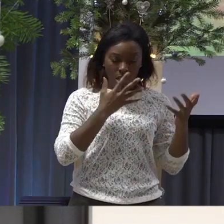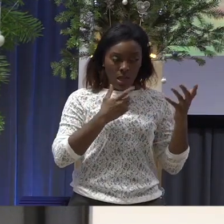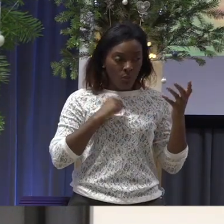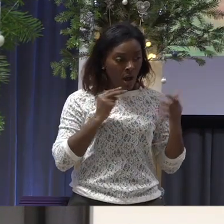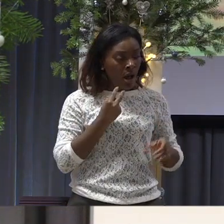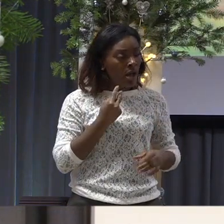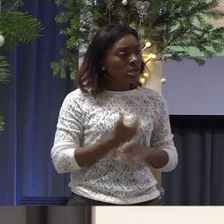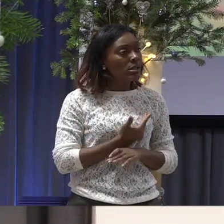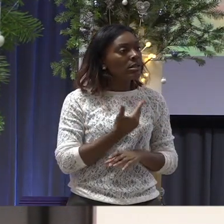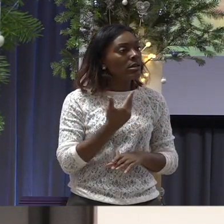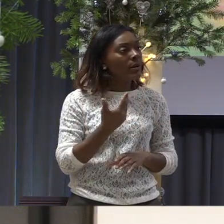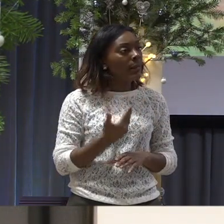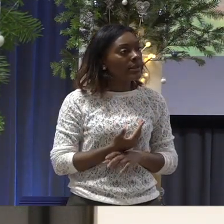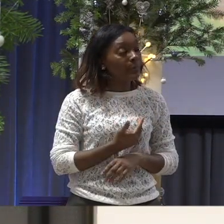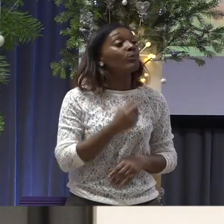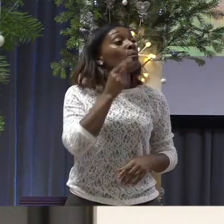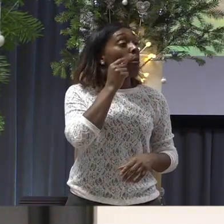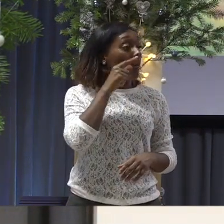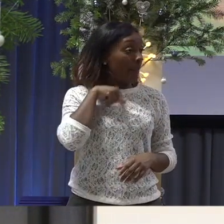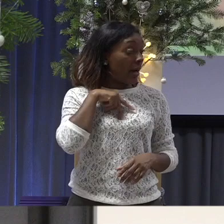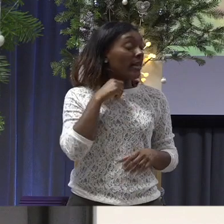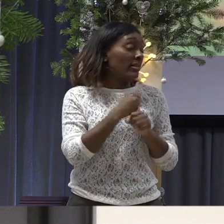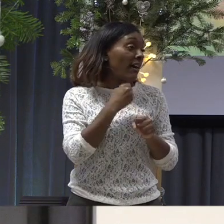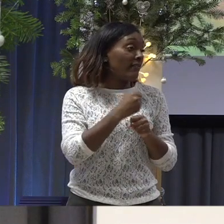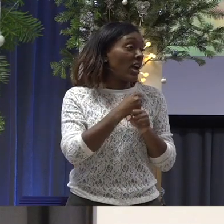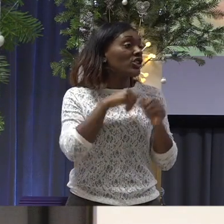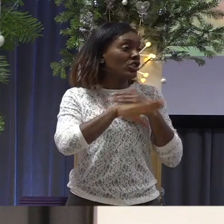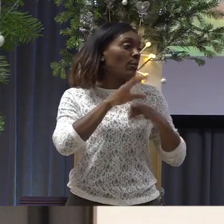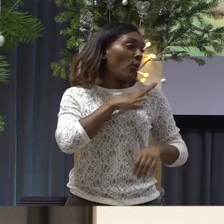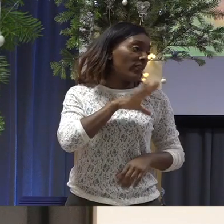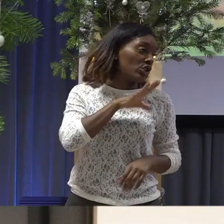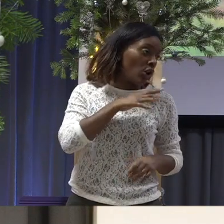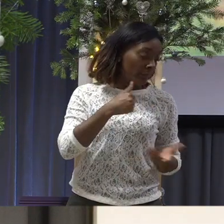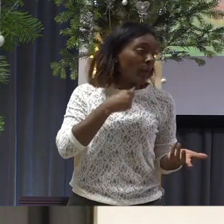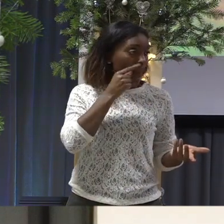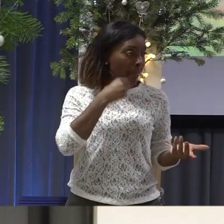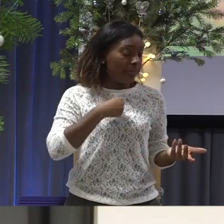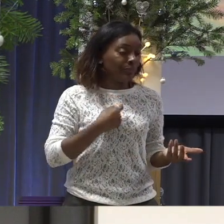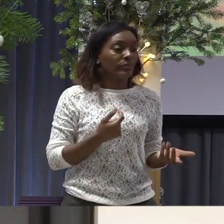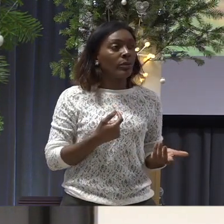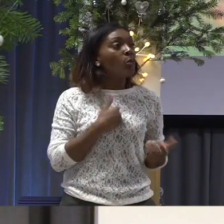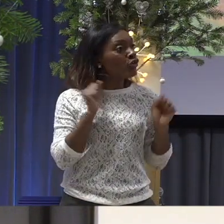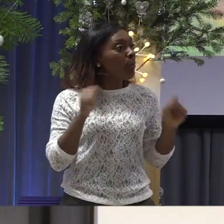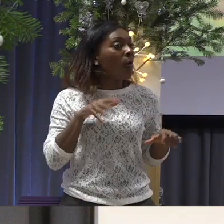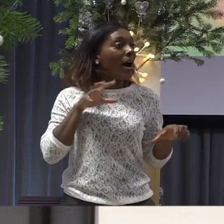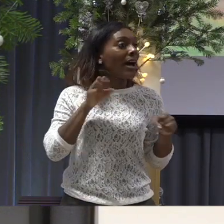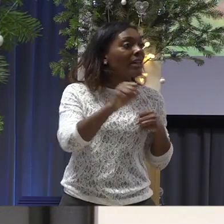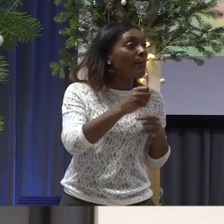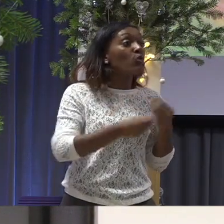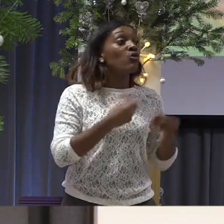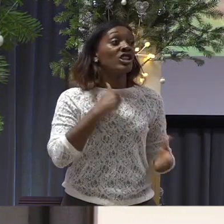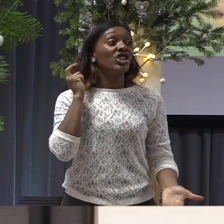l'éducation, une solution, étant dans l'enseignement au pays, je pouvais faire un rattrapage ou acheter un